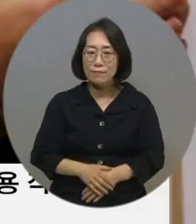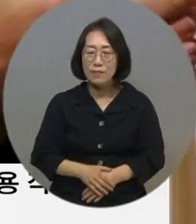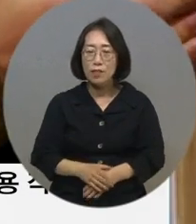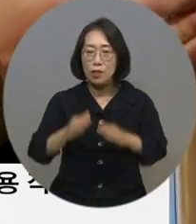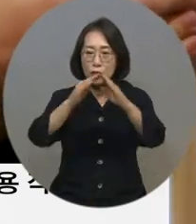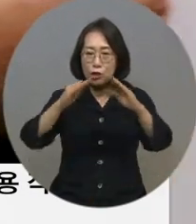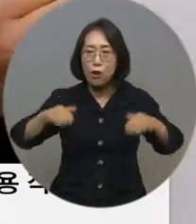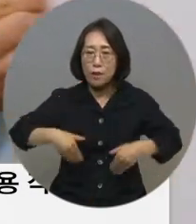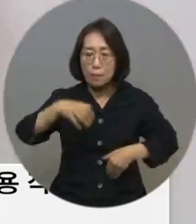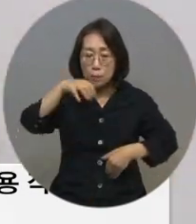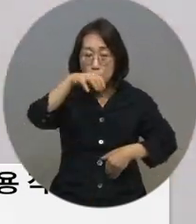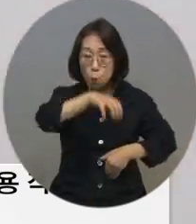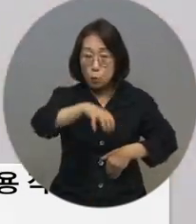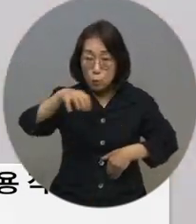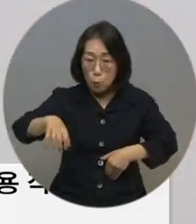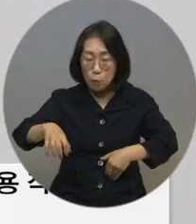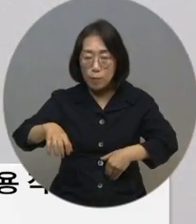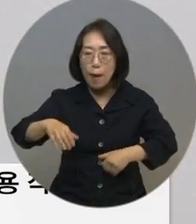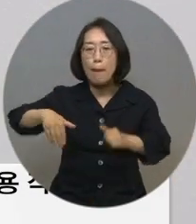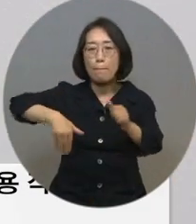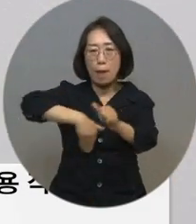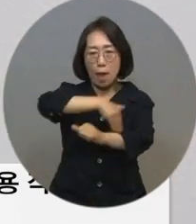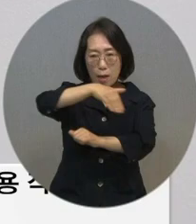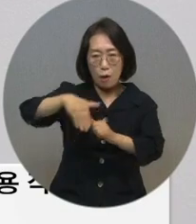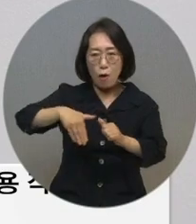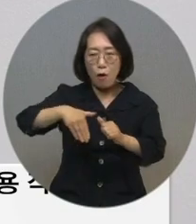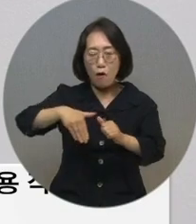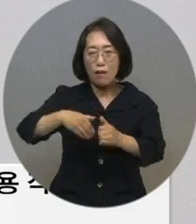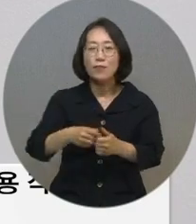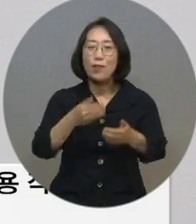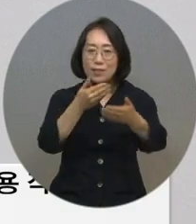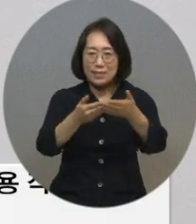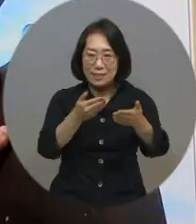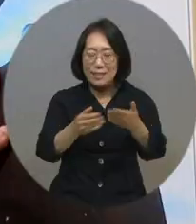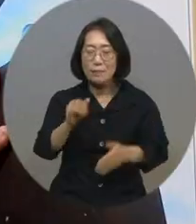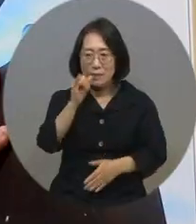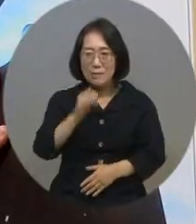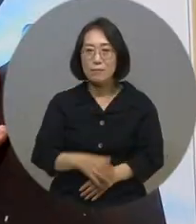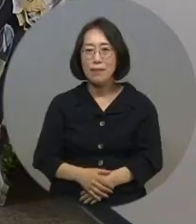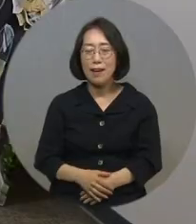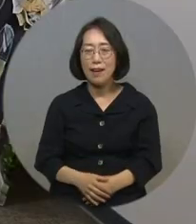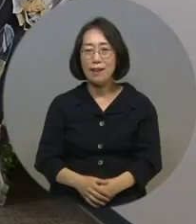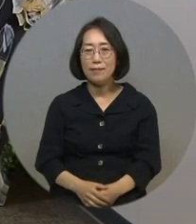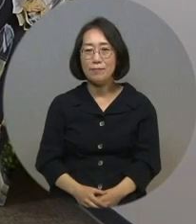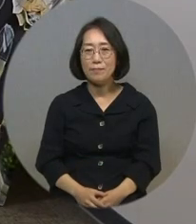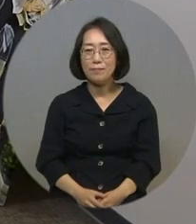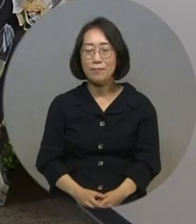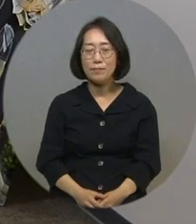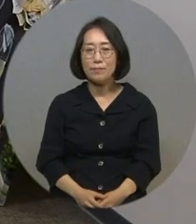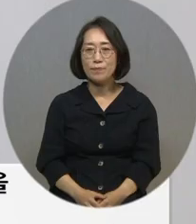전남의 다양한 지역을 배경으로도 작품을 그리신다고 하는데요.